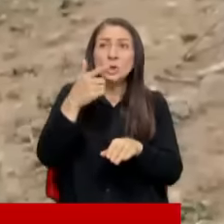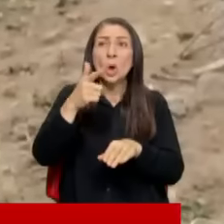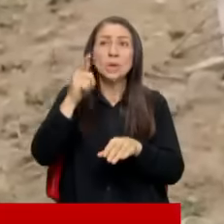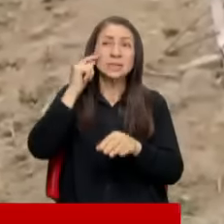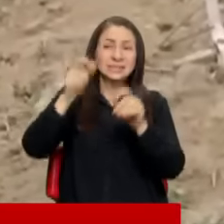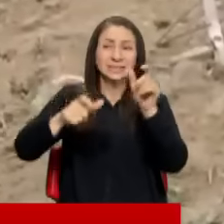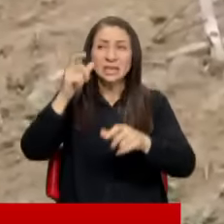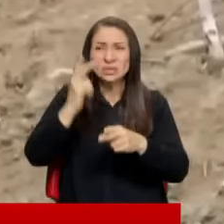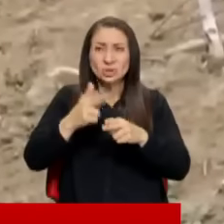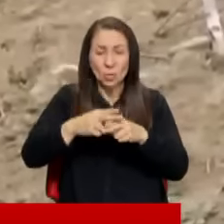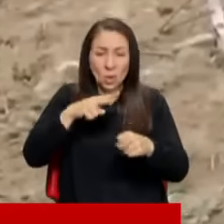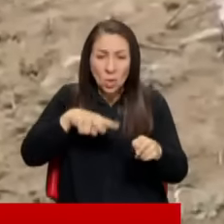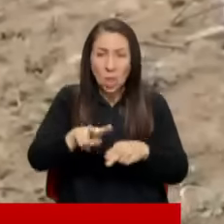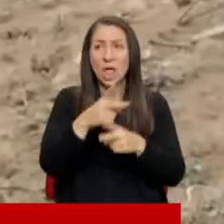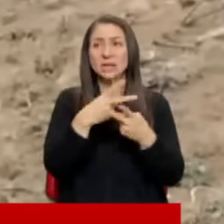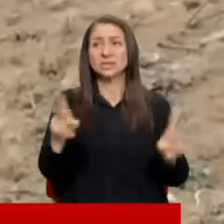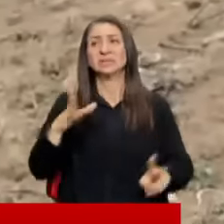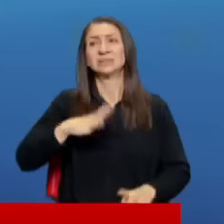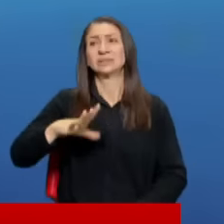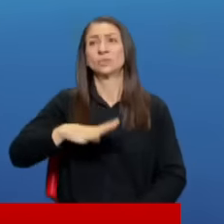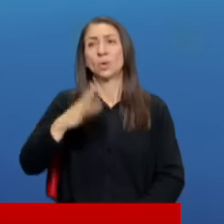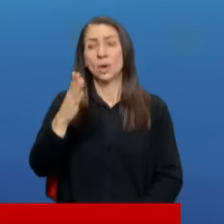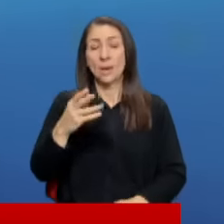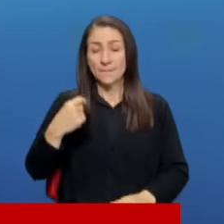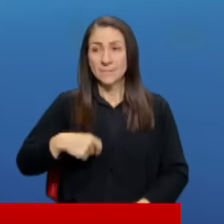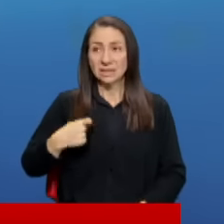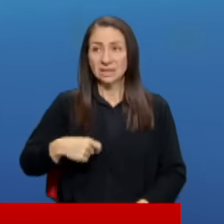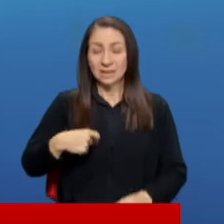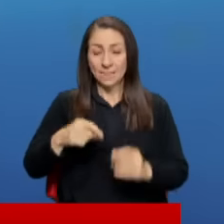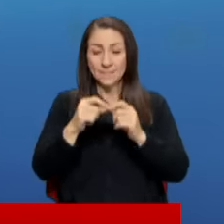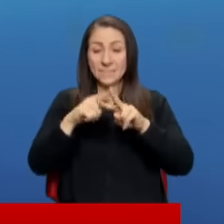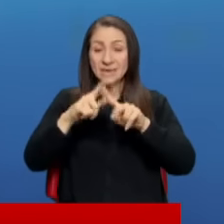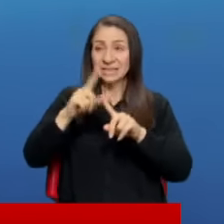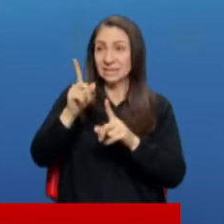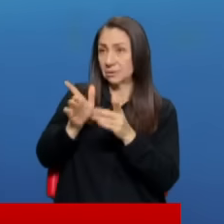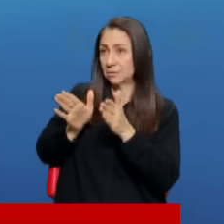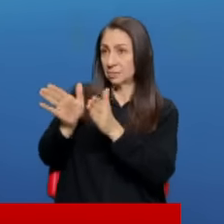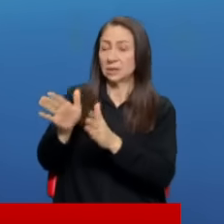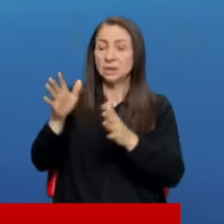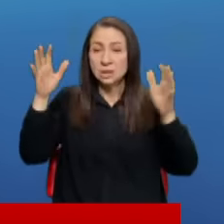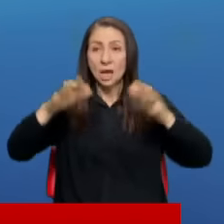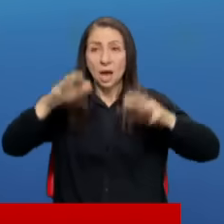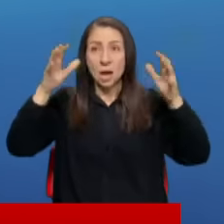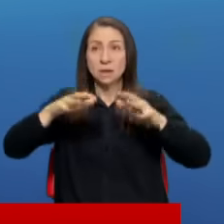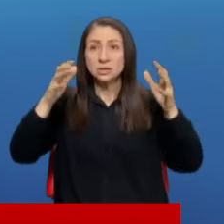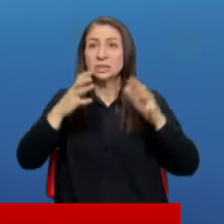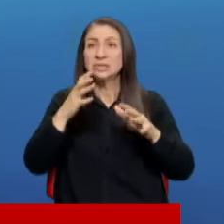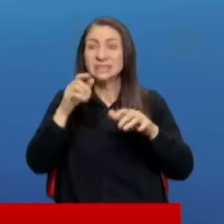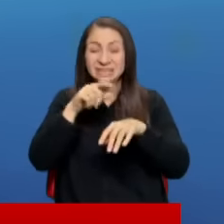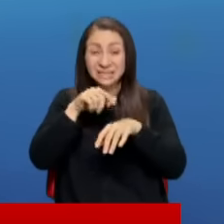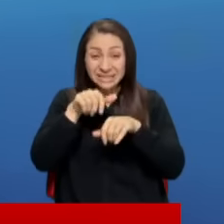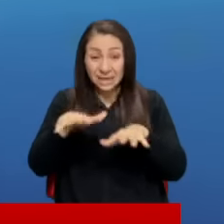sakinleri bir an önce yollarının açılmasını istiyor. Pazartesi günü batı kesimlerde etkisini gösteren yağışlı sistem salı günü iç kesimlere